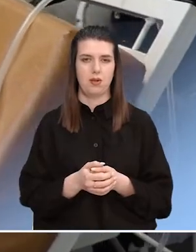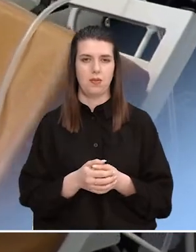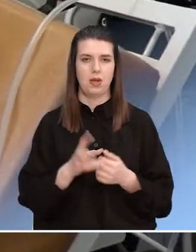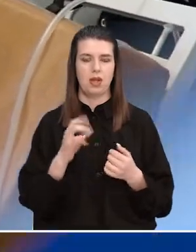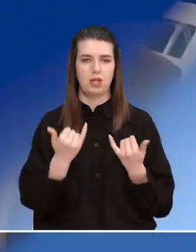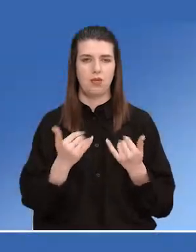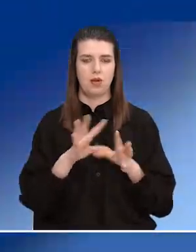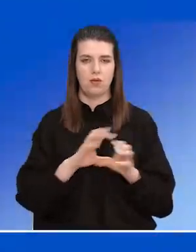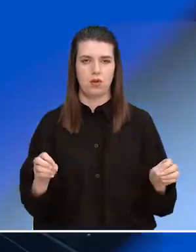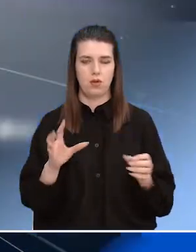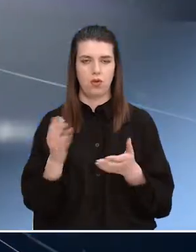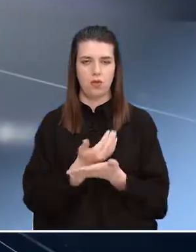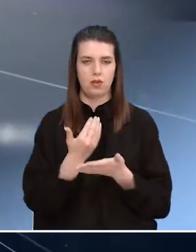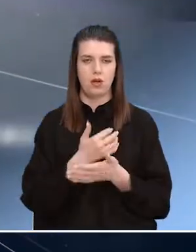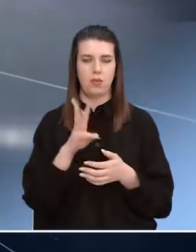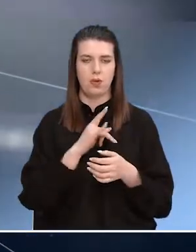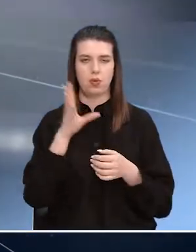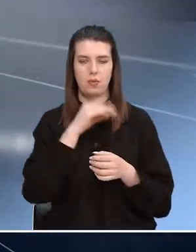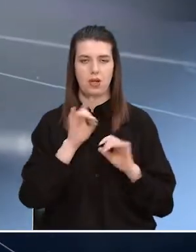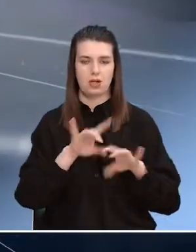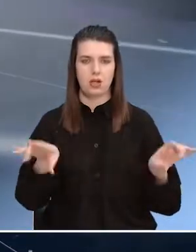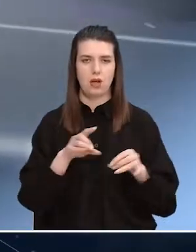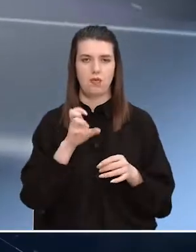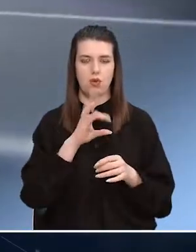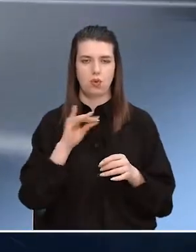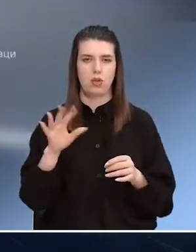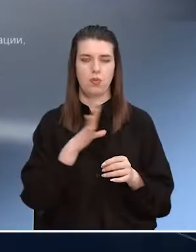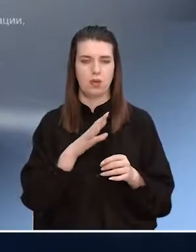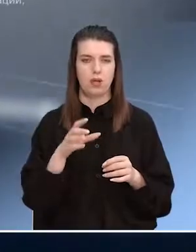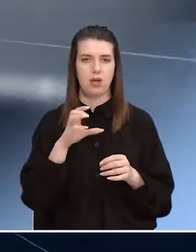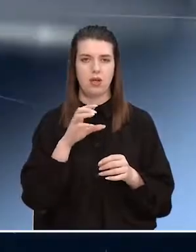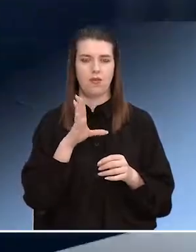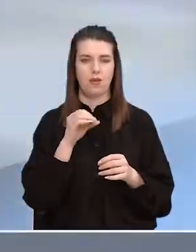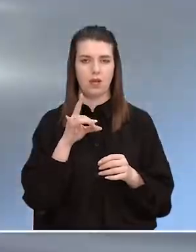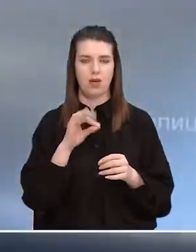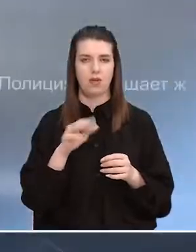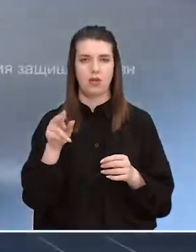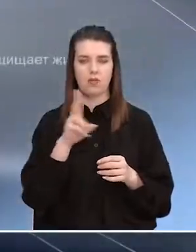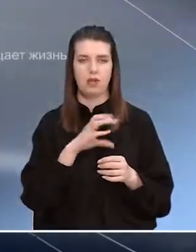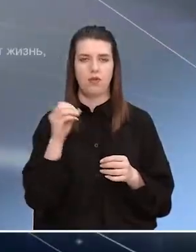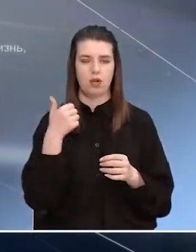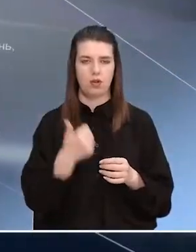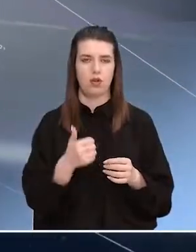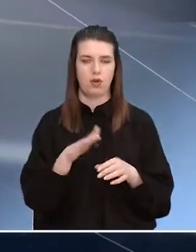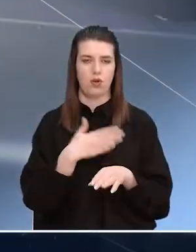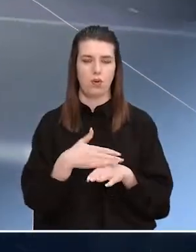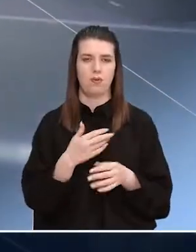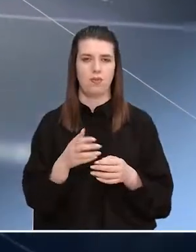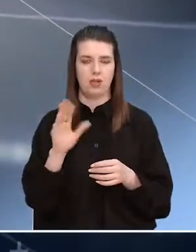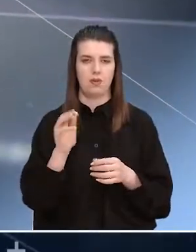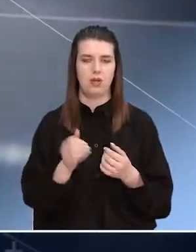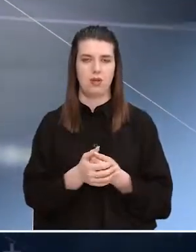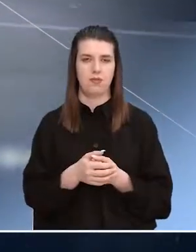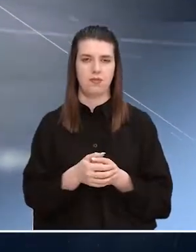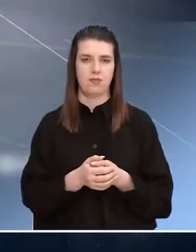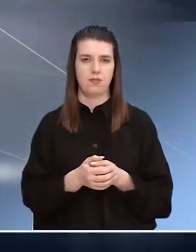безопасности она сегодня это все новости которые мы успели вам рассказать студии с вами была елена ветрова всего вам самого